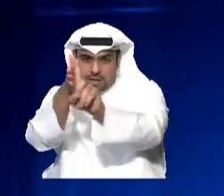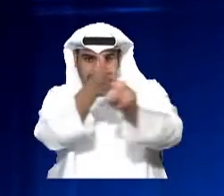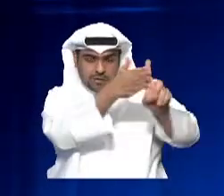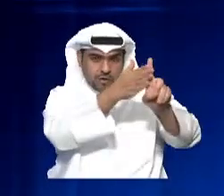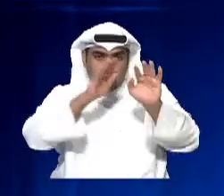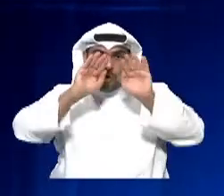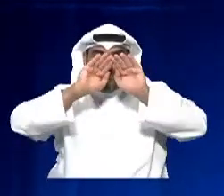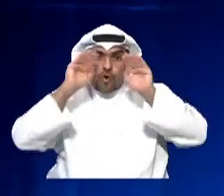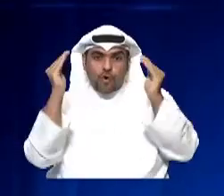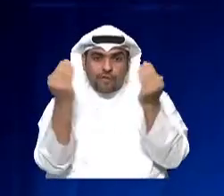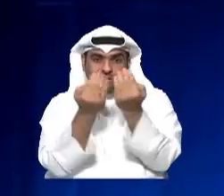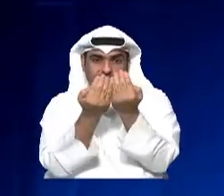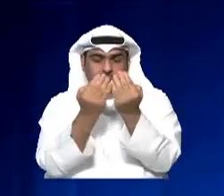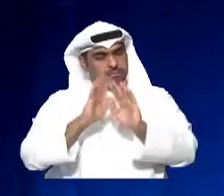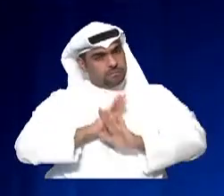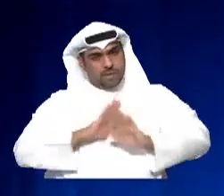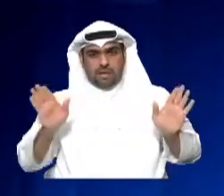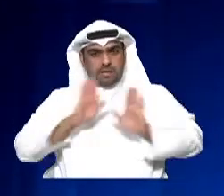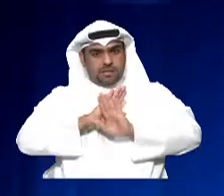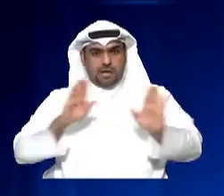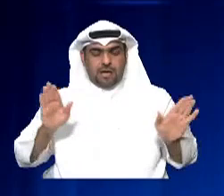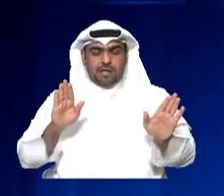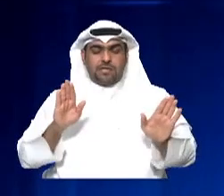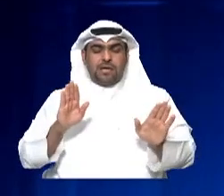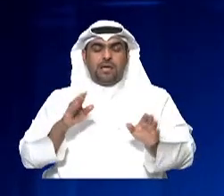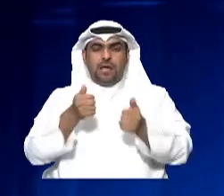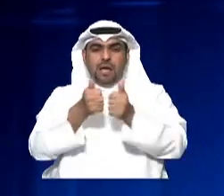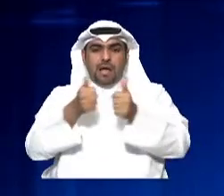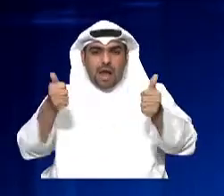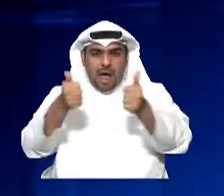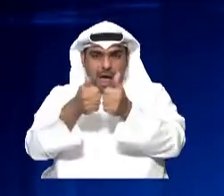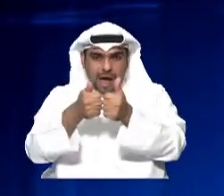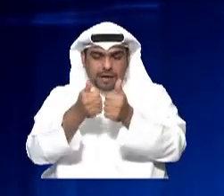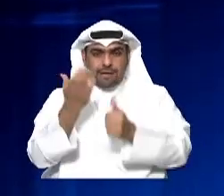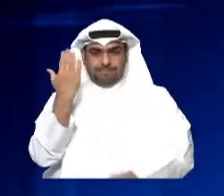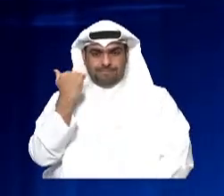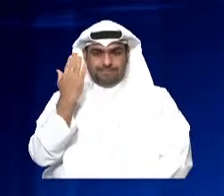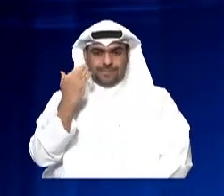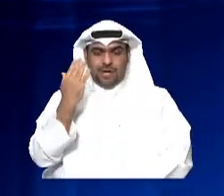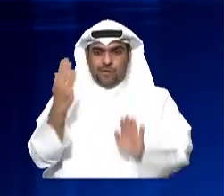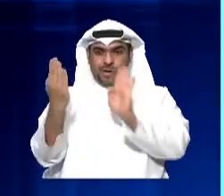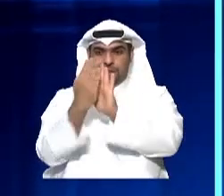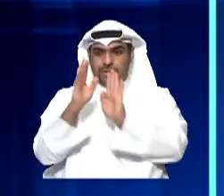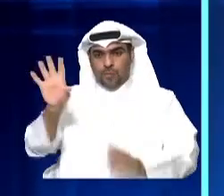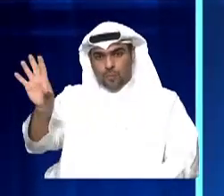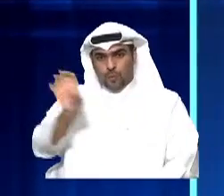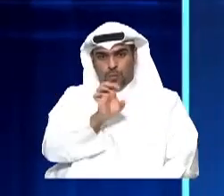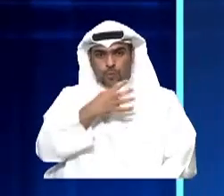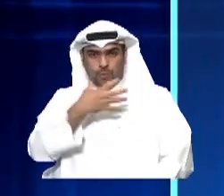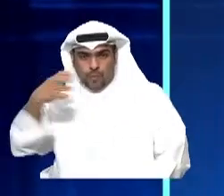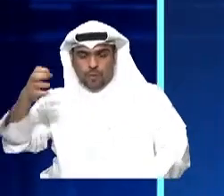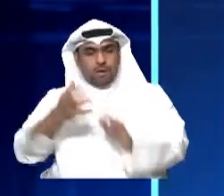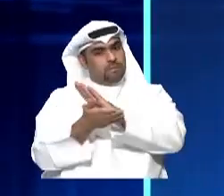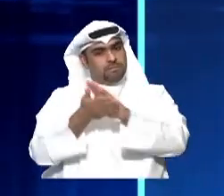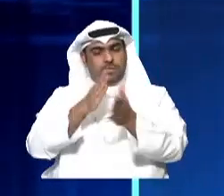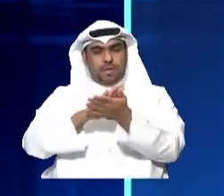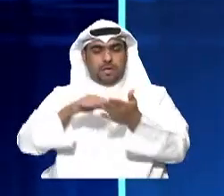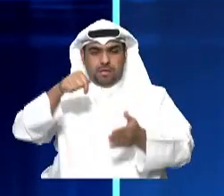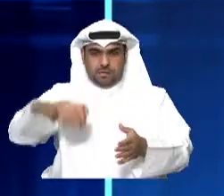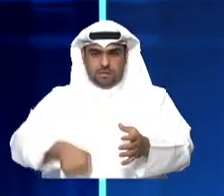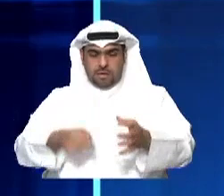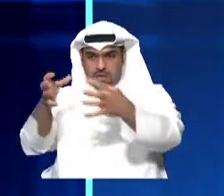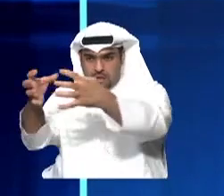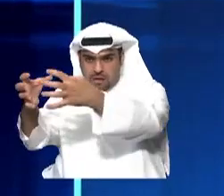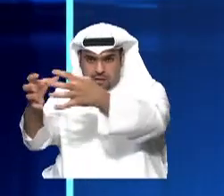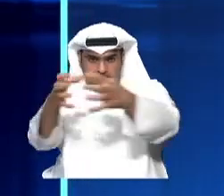كما تم تعامله مع المخالطين له حسب البروتوكولات المعتمده وبمتابعتهم للتاكد من